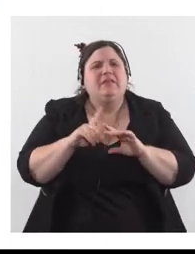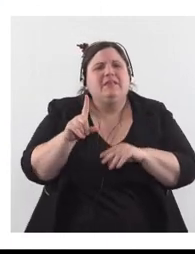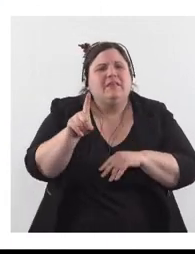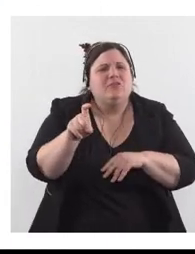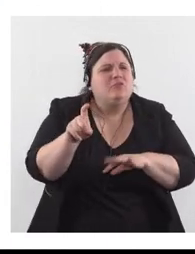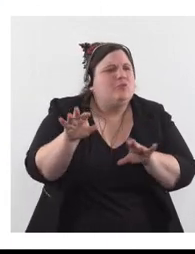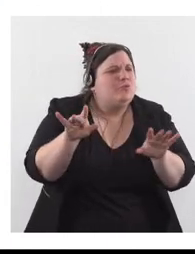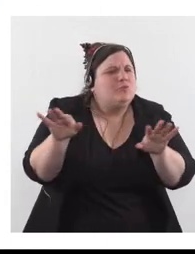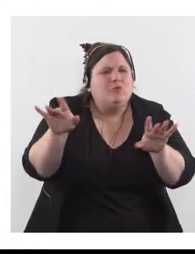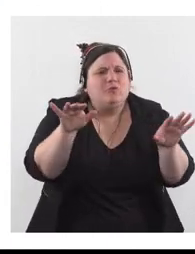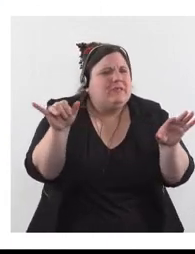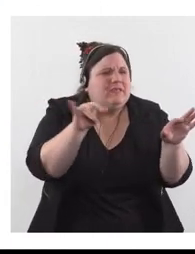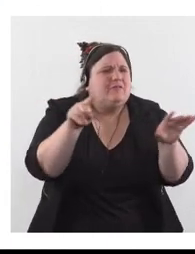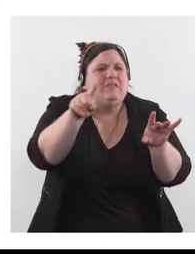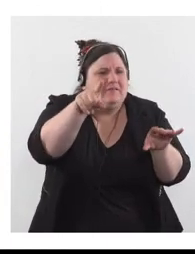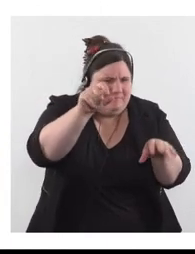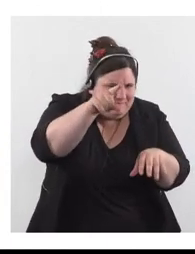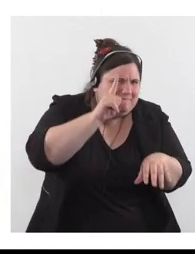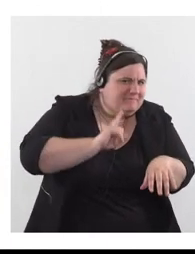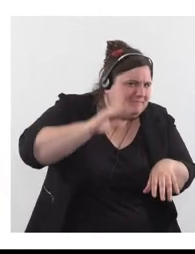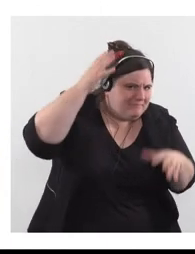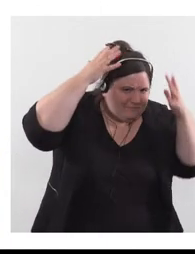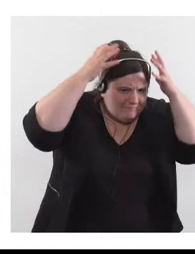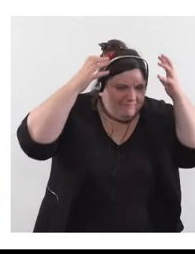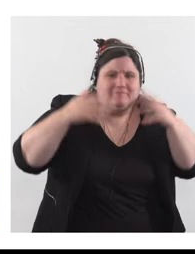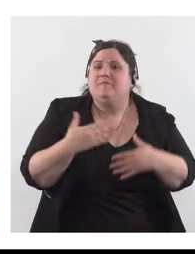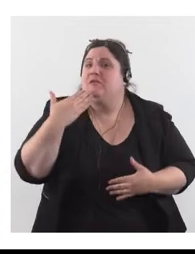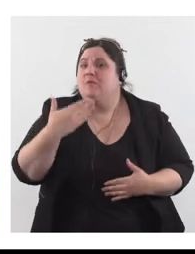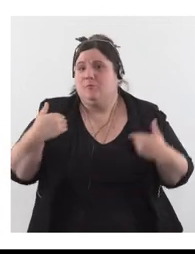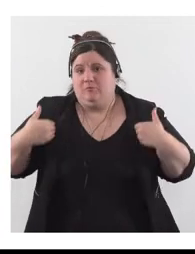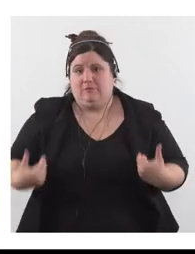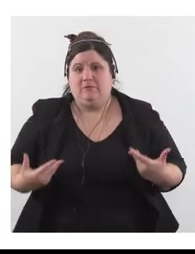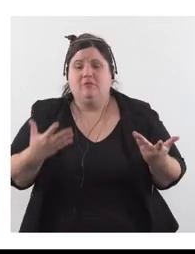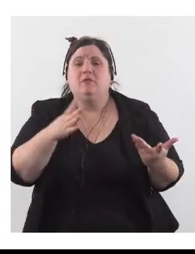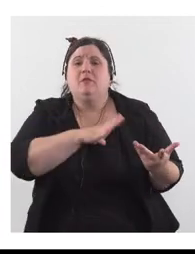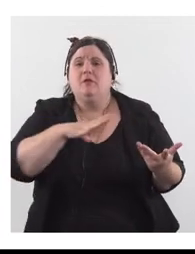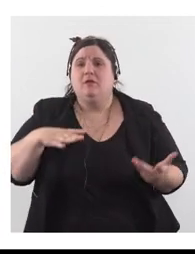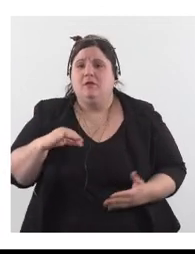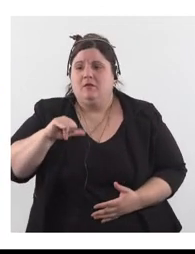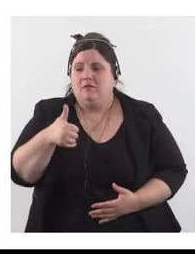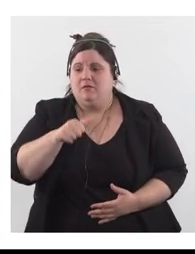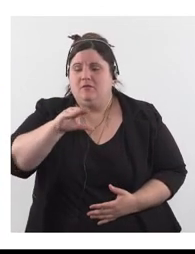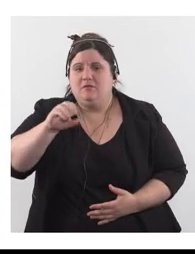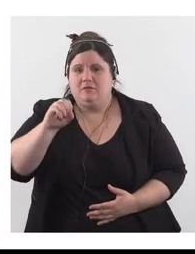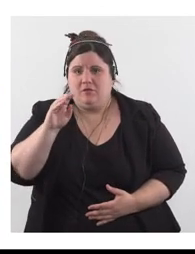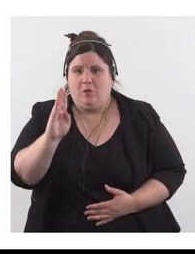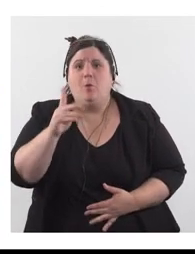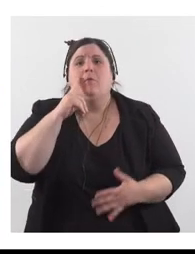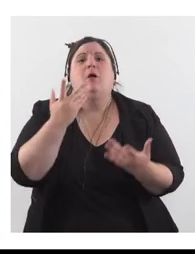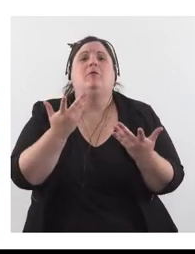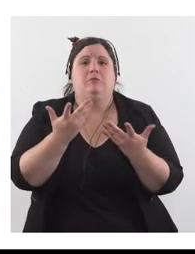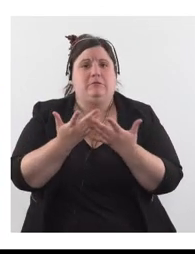Voilà, merci. Oui. Pardon, j'ai appuyé. Claudine Jacob, je suis directrice des affaires judiciaires au sein du Défenseur des droits. Je vais revenir